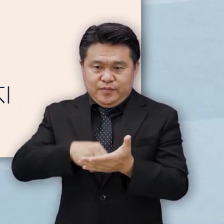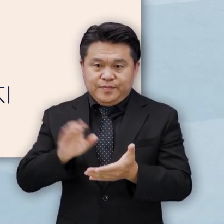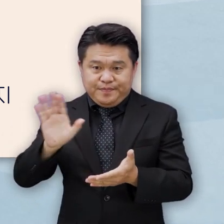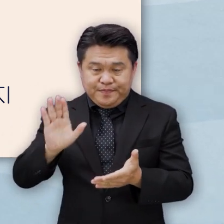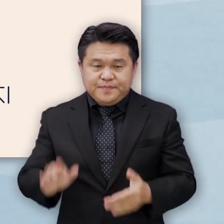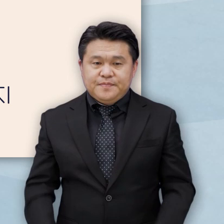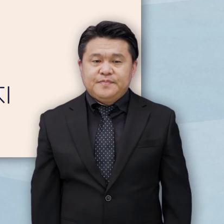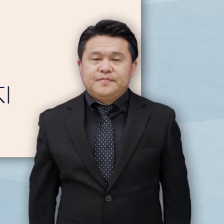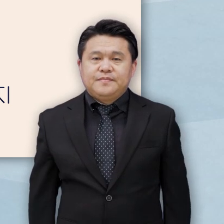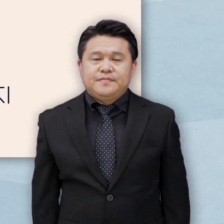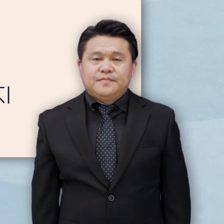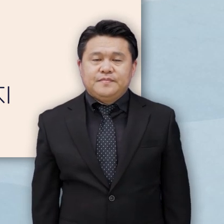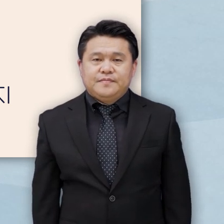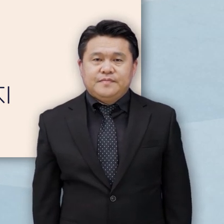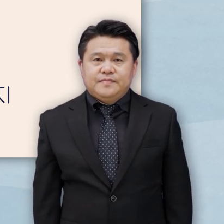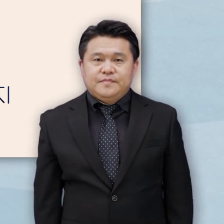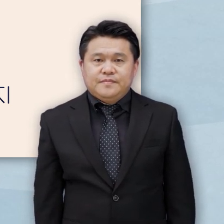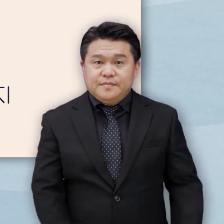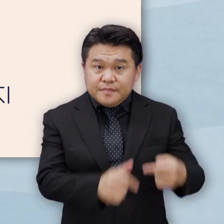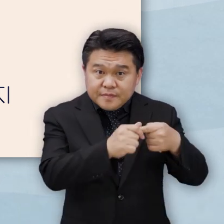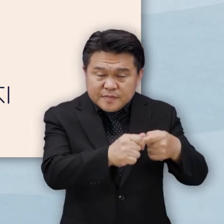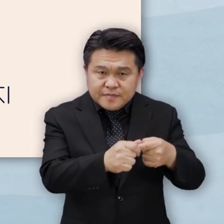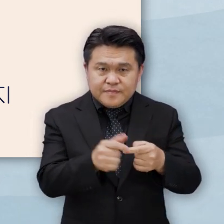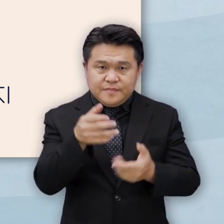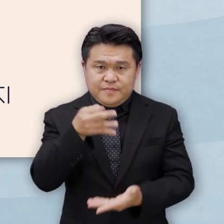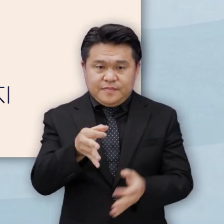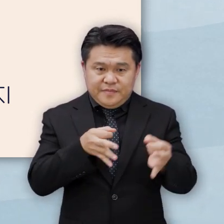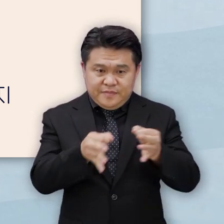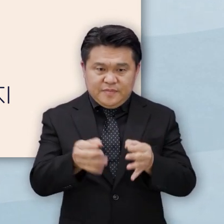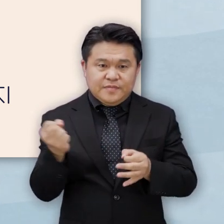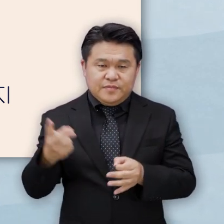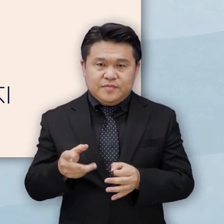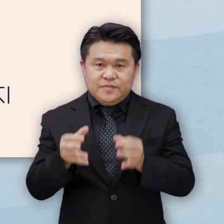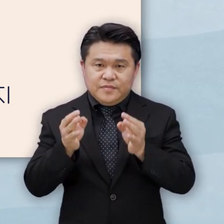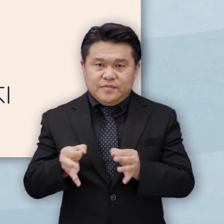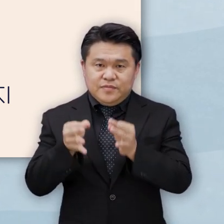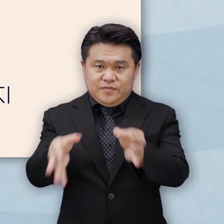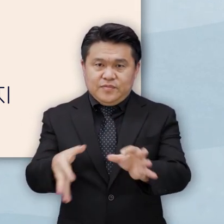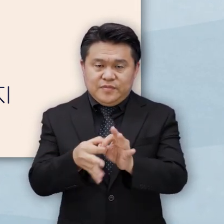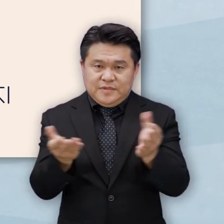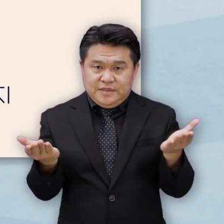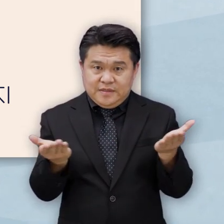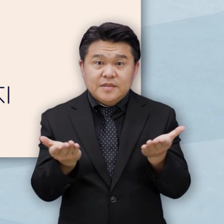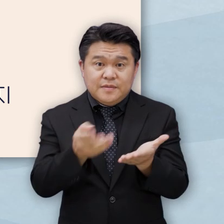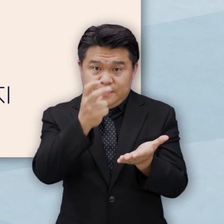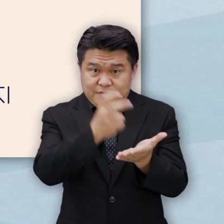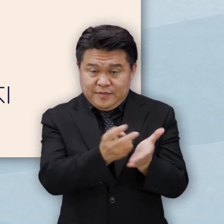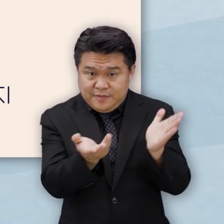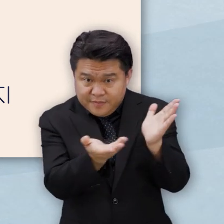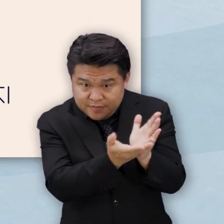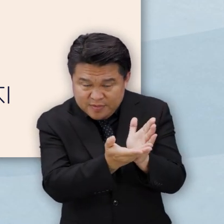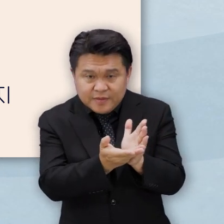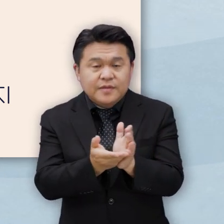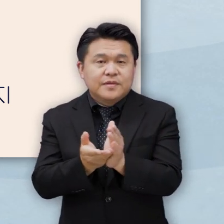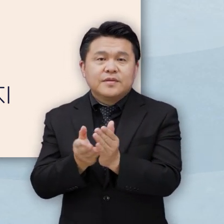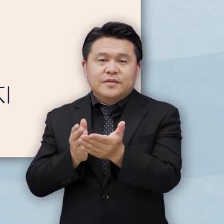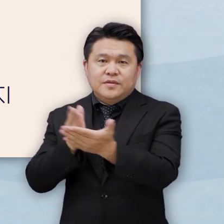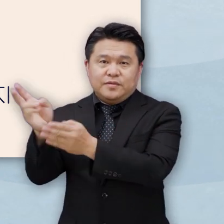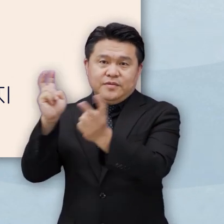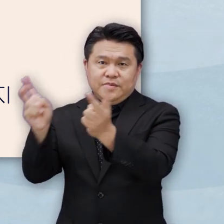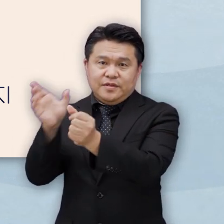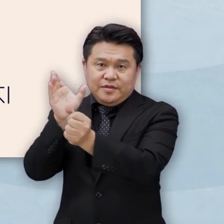과세가액에 산입하지 아니한다. 1. 자본시장과 금융투자업에 관한 법률에 따른 신탁업자에게 신탁되었을